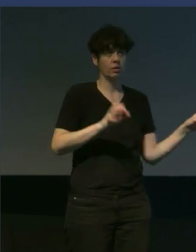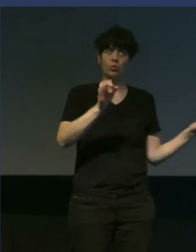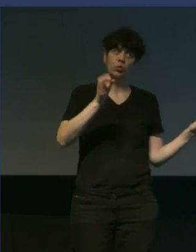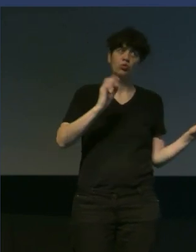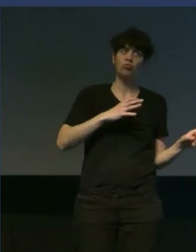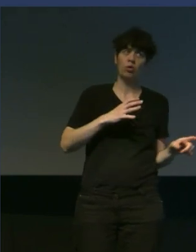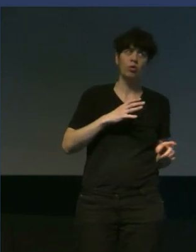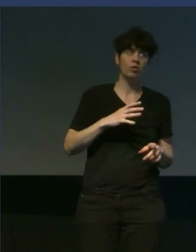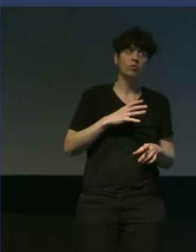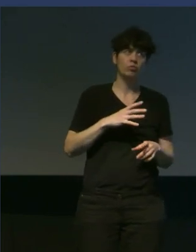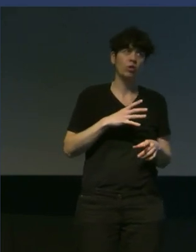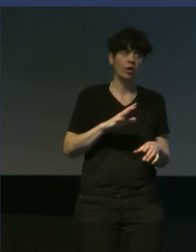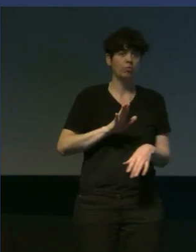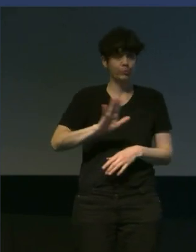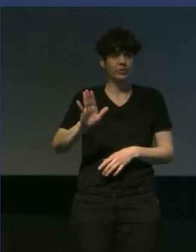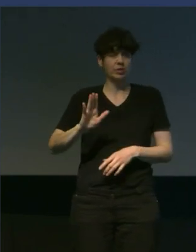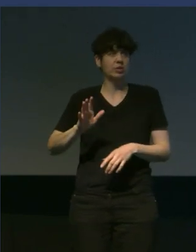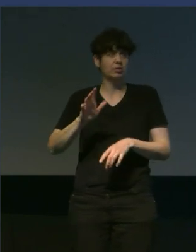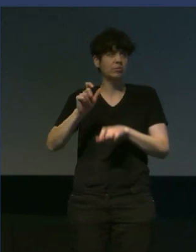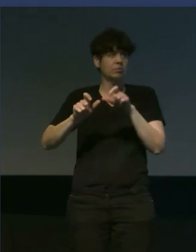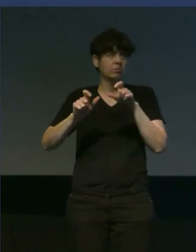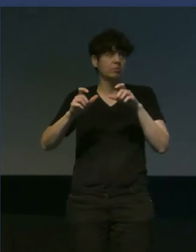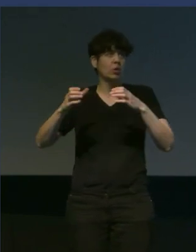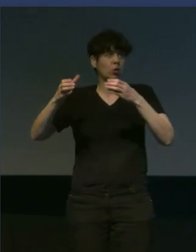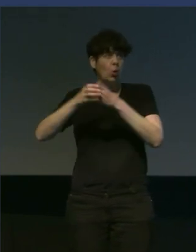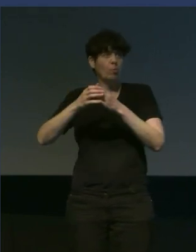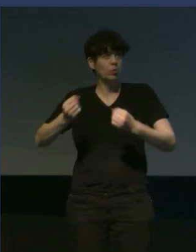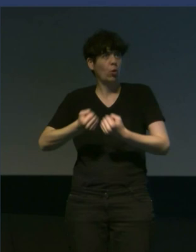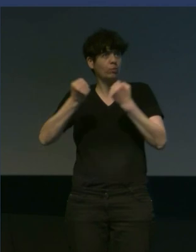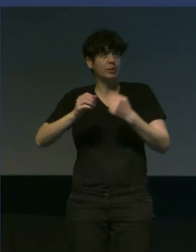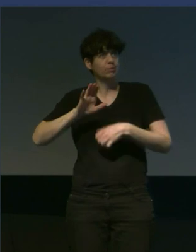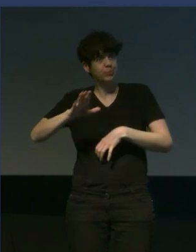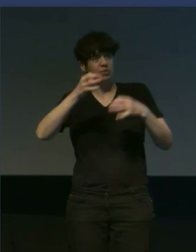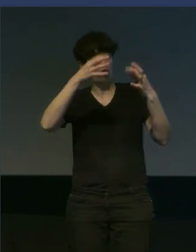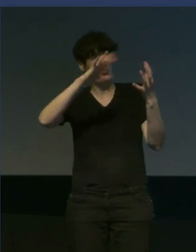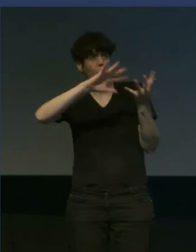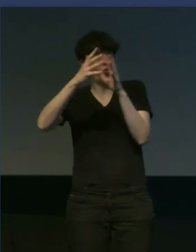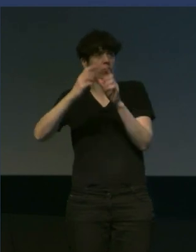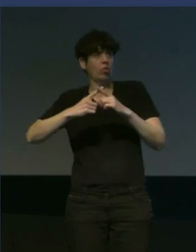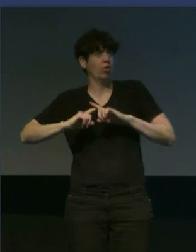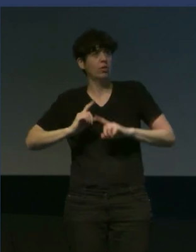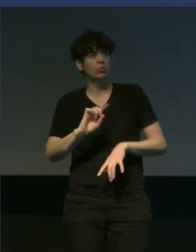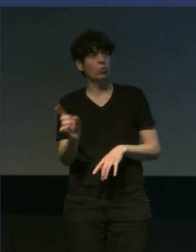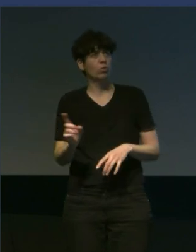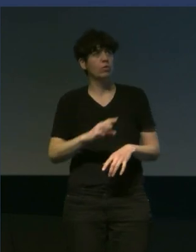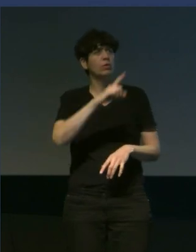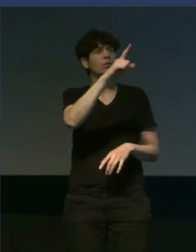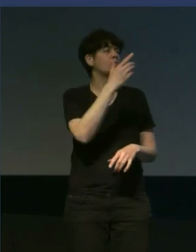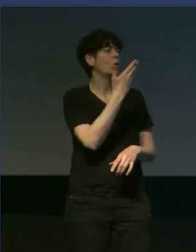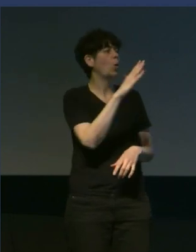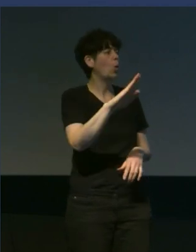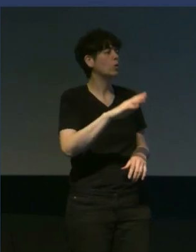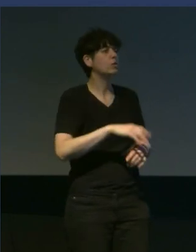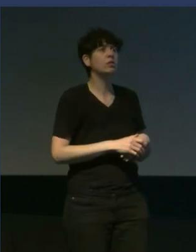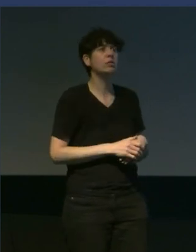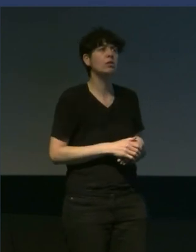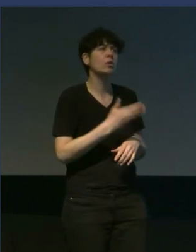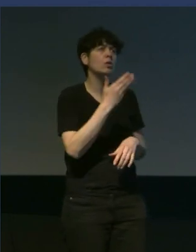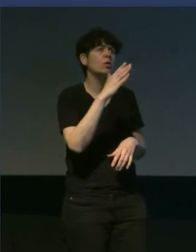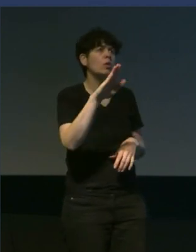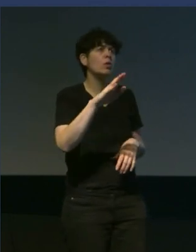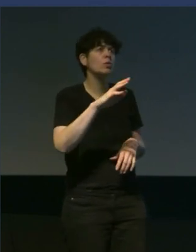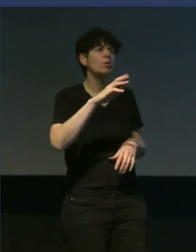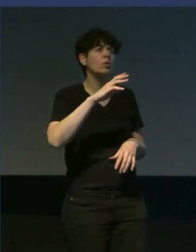aurait des lobbies climato-sceptiques. Oui. Mais il y a aussi d'autres points. Je pense que les platistes ne sont pas